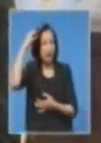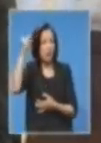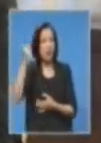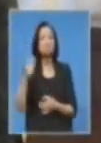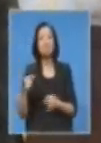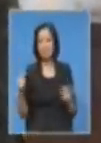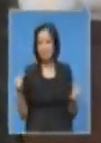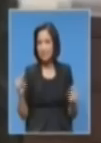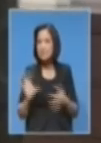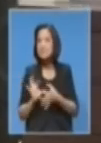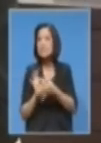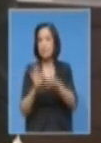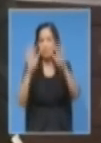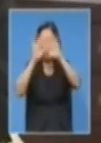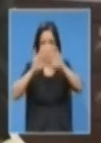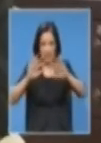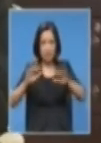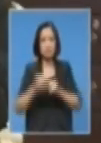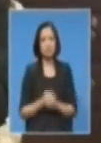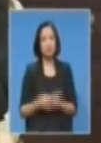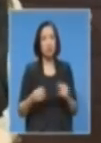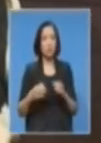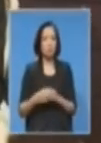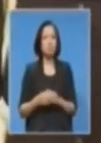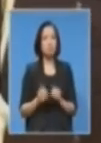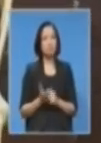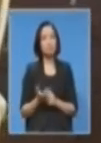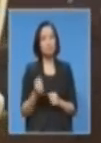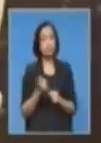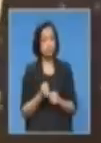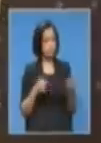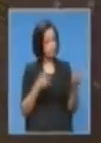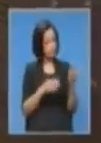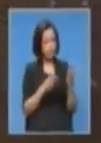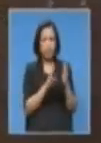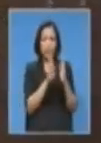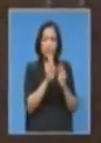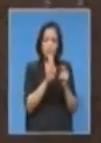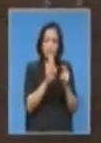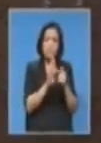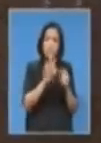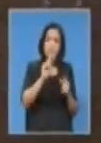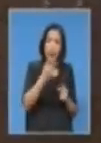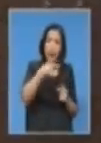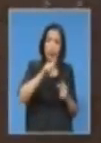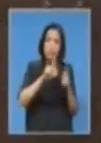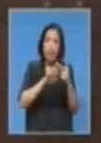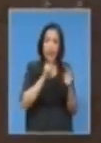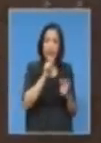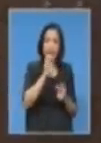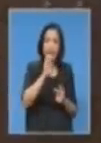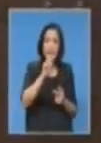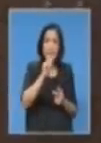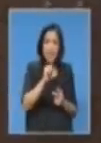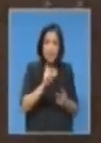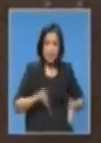ทั้งกลุ่มแม่น้ำโขงแล้วก็เรื่องของอาเซียนครับ เส้นบางปะอินไปโคราชนะครับที่ท่านพูดถึงเนี่ยนะครับผม